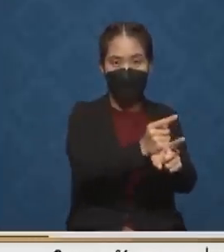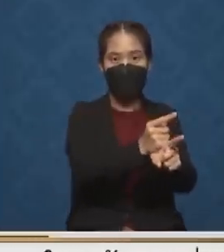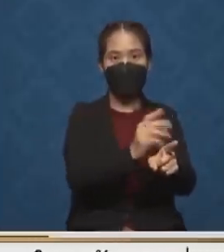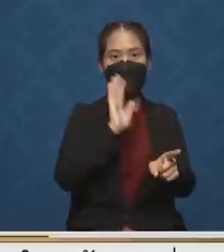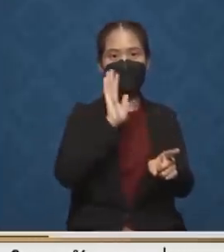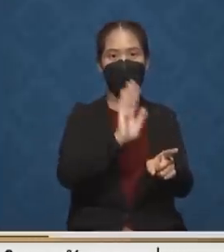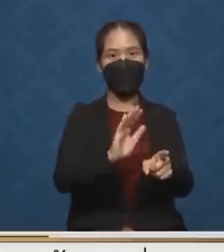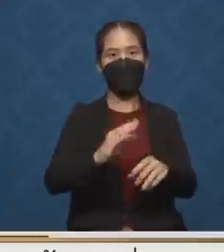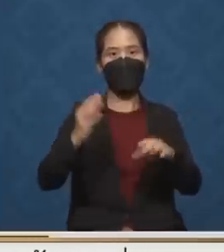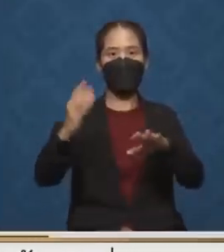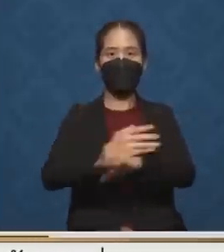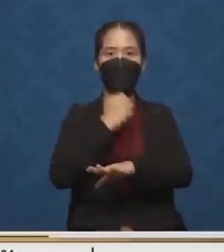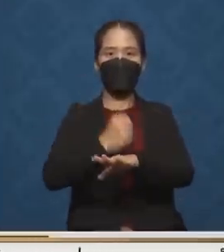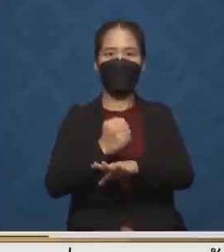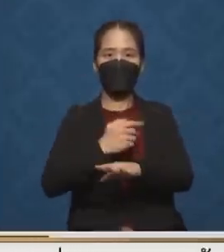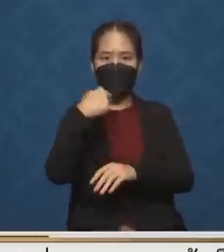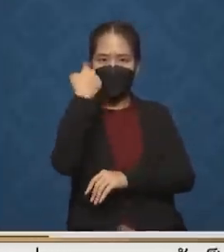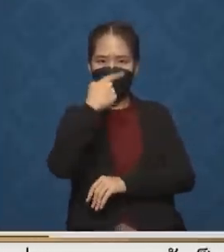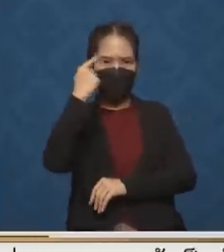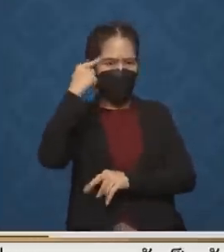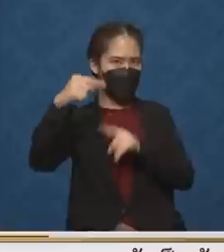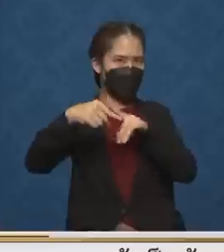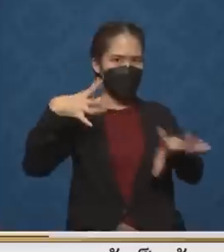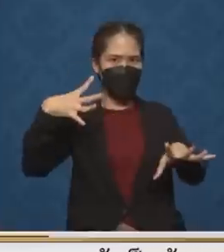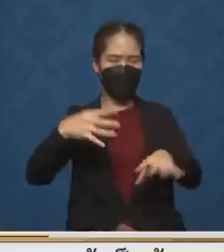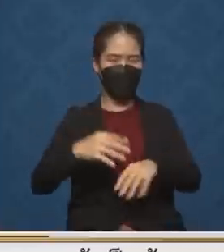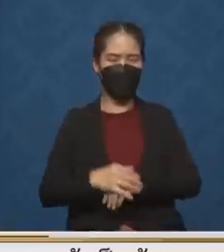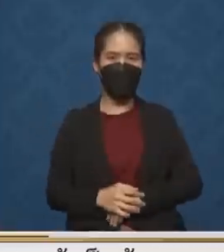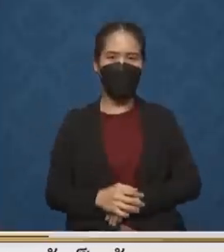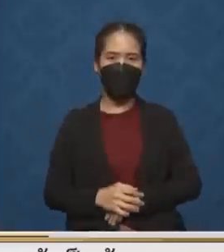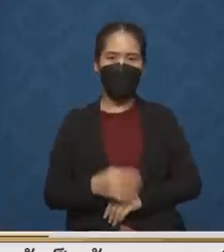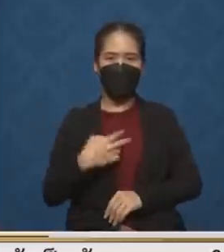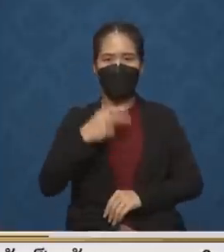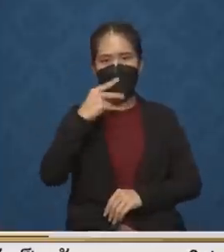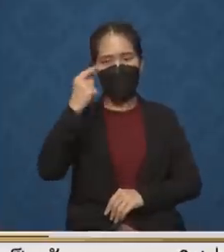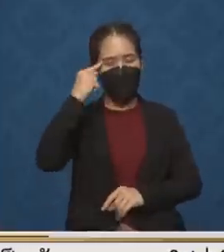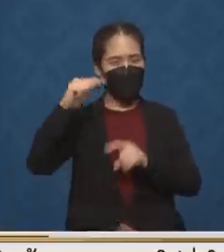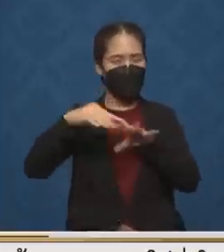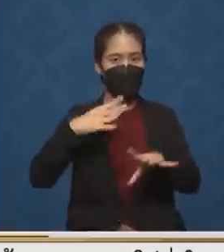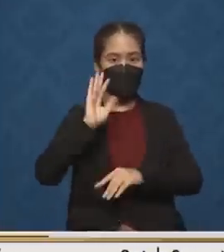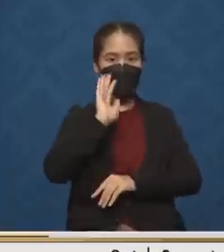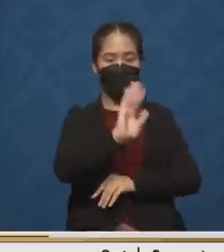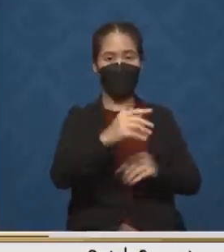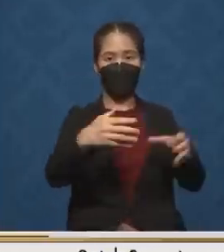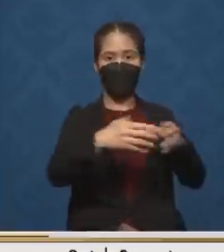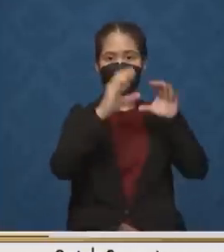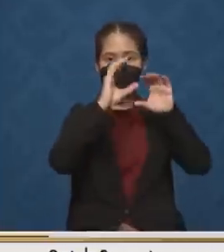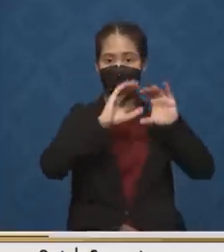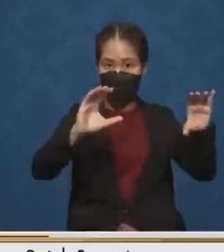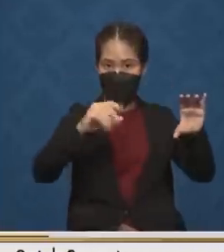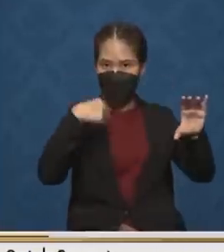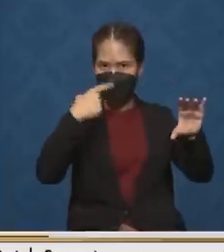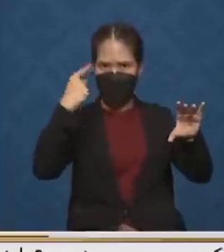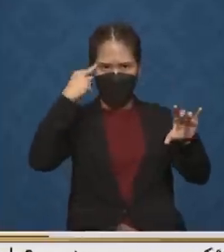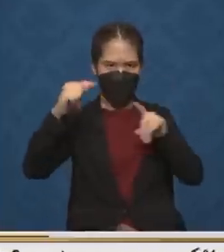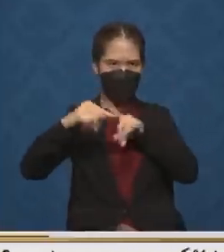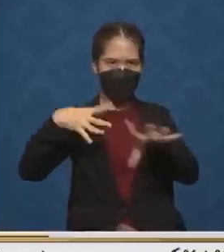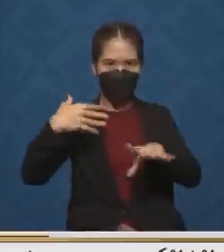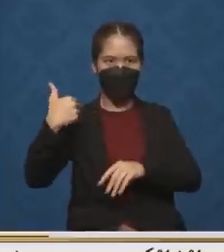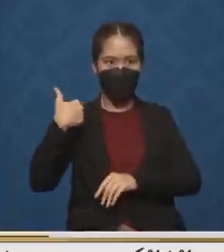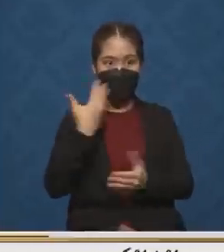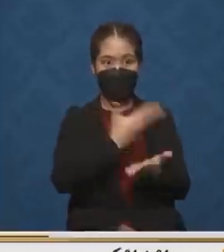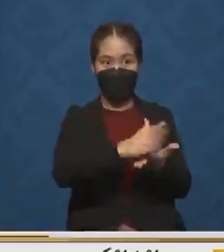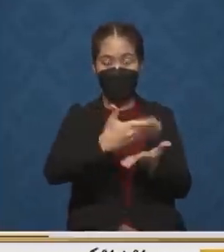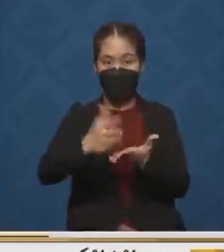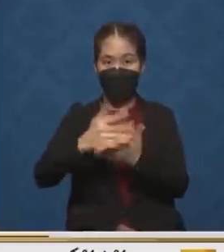องนกการเมืองผู้เหนต่างทางการเมืองที่เห็นต่างกัผู้เประยุตจานโชามีตัวอย่างชดเจนครับแบ่งงานกั